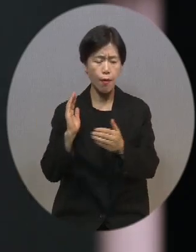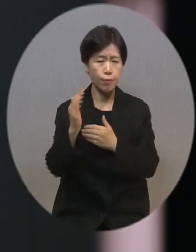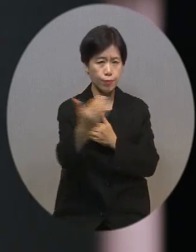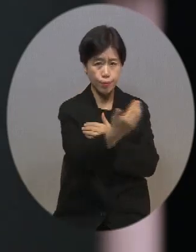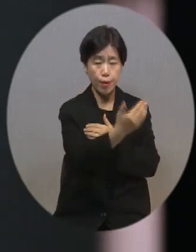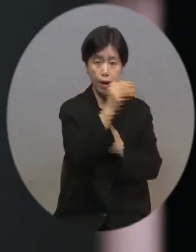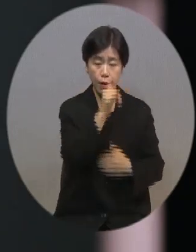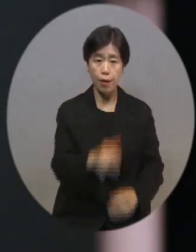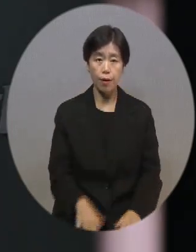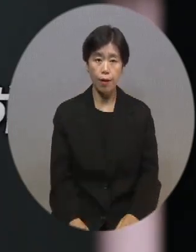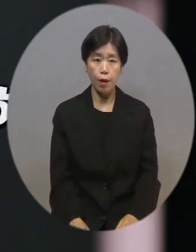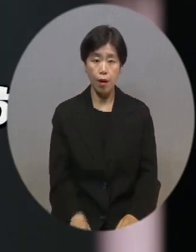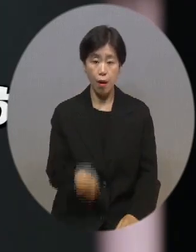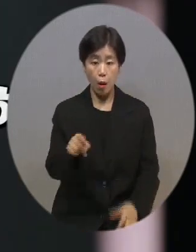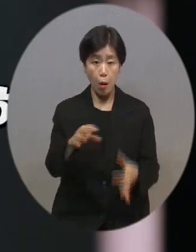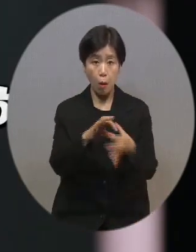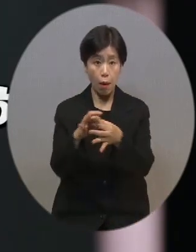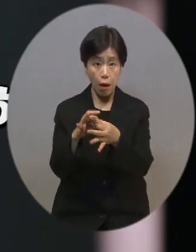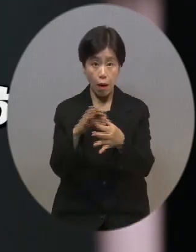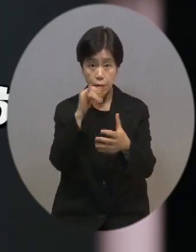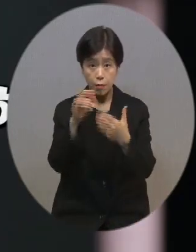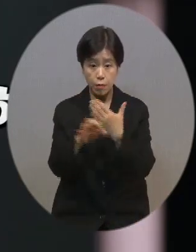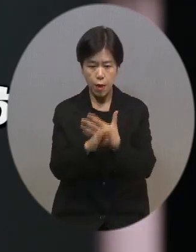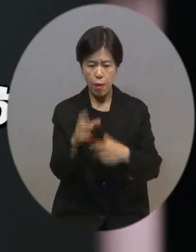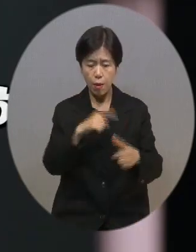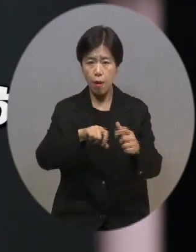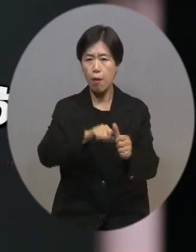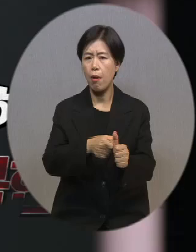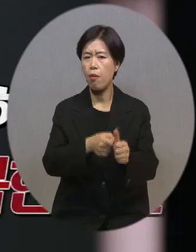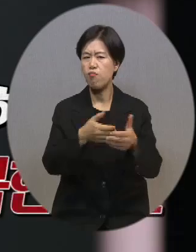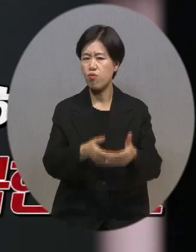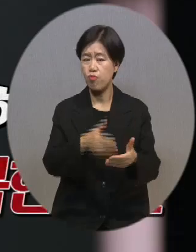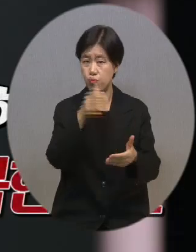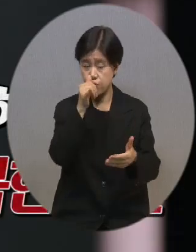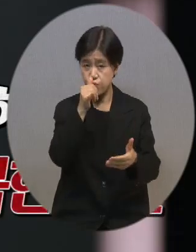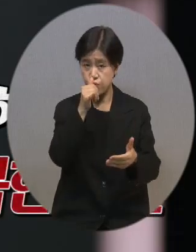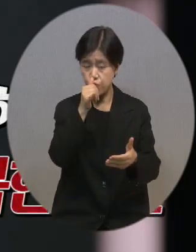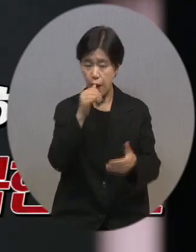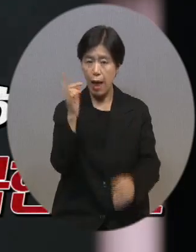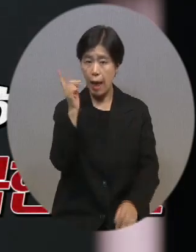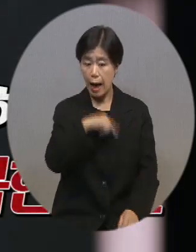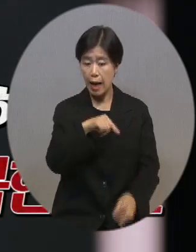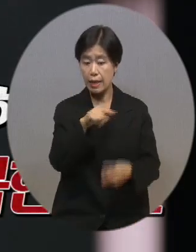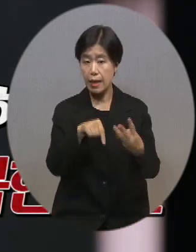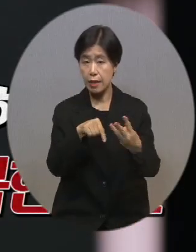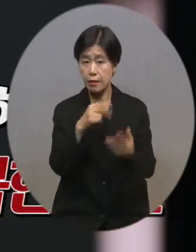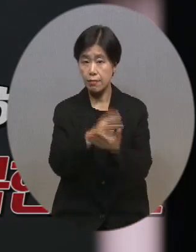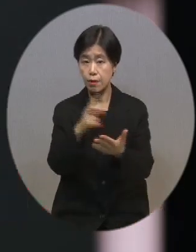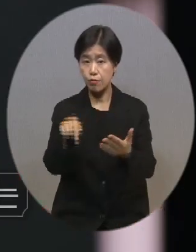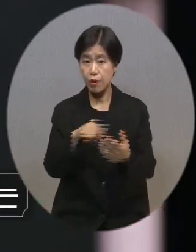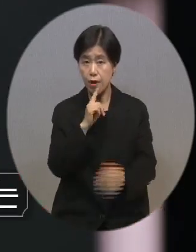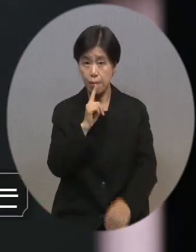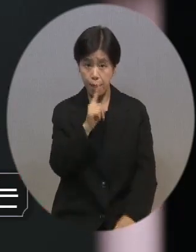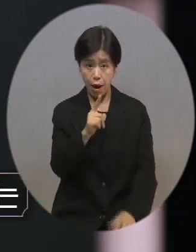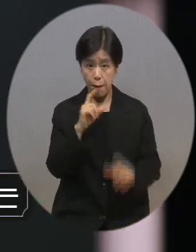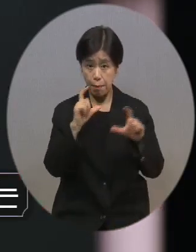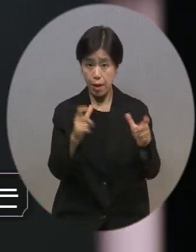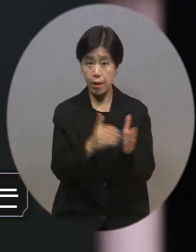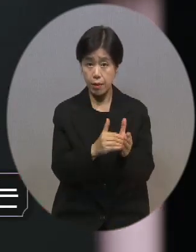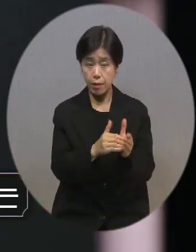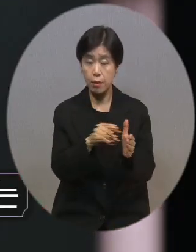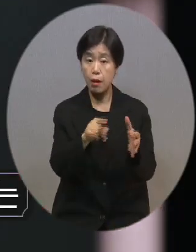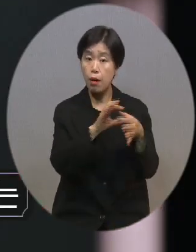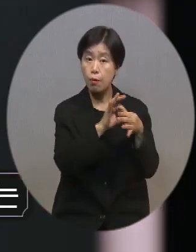관련돼서 처벌을 더 많이 하고 있어가지고 3대 악법이라고 많이 불리고 있죠. 그거